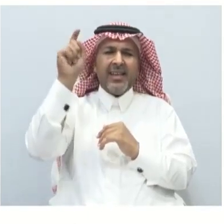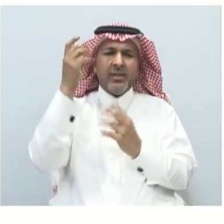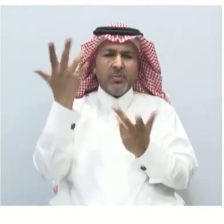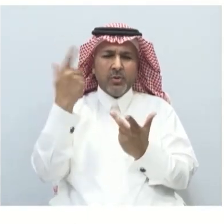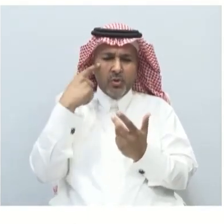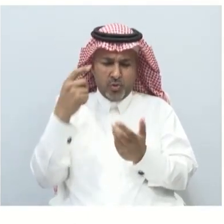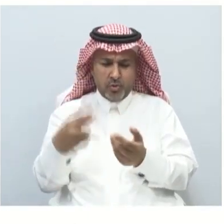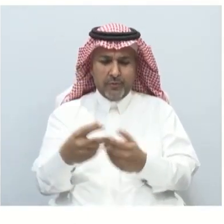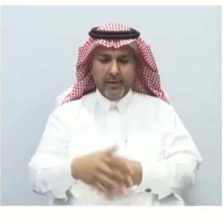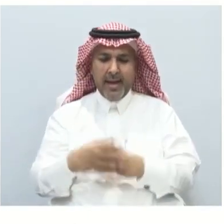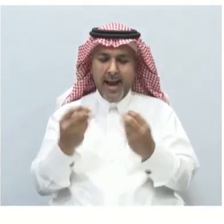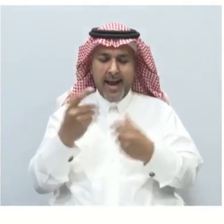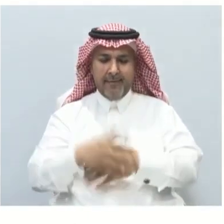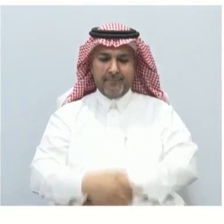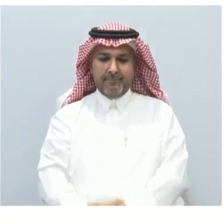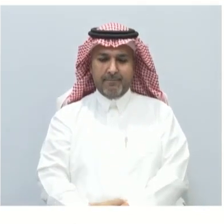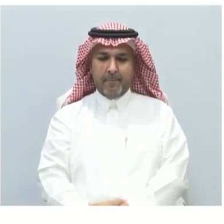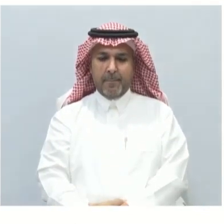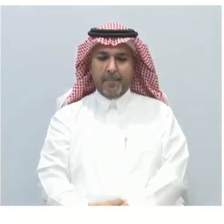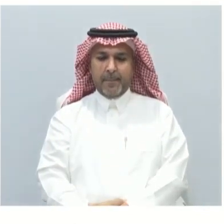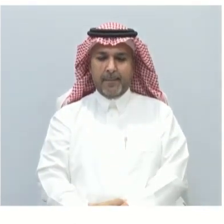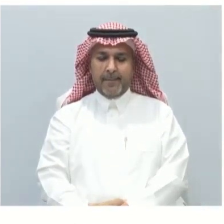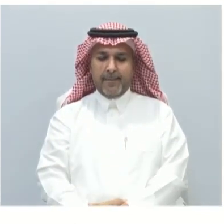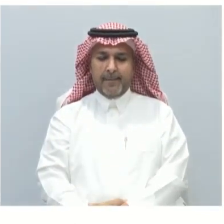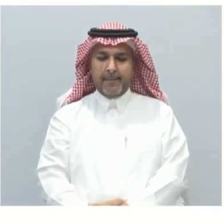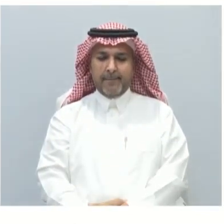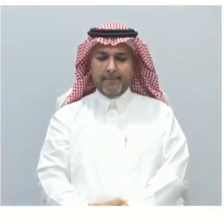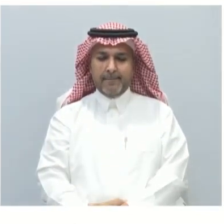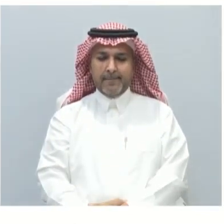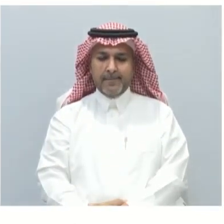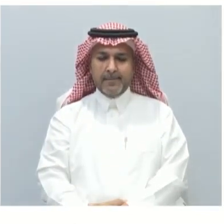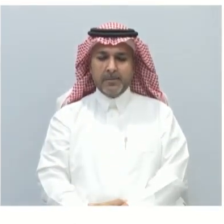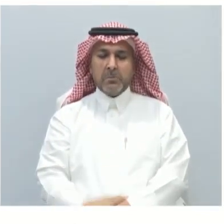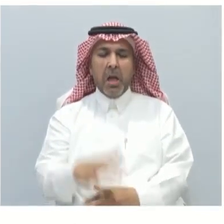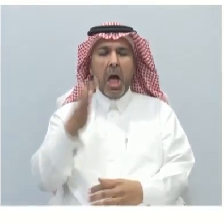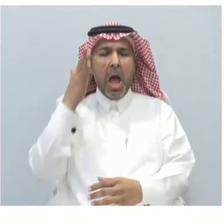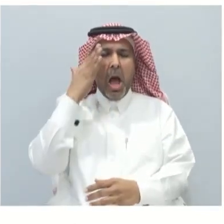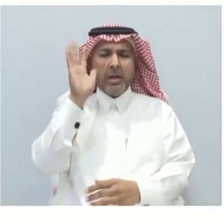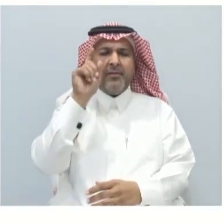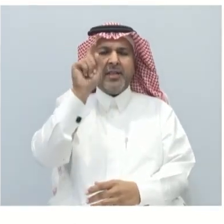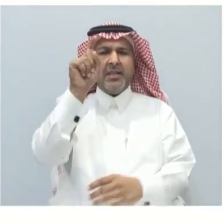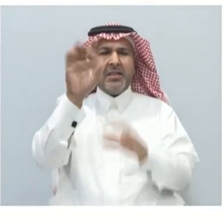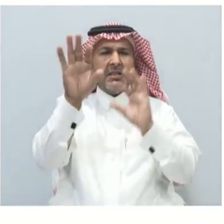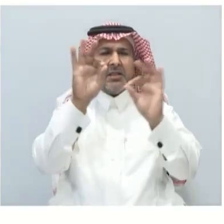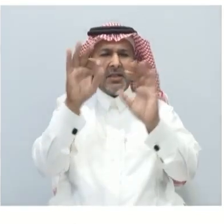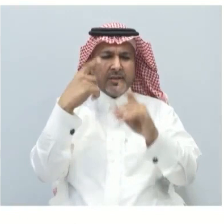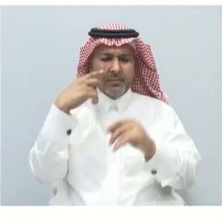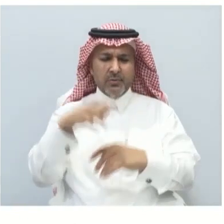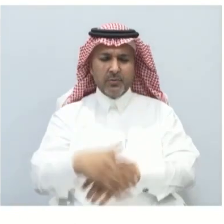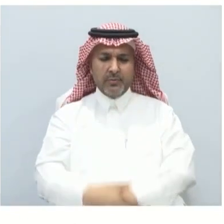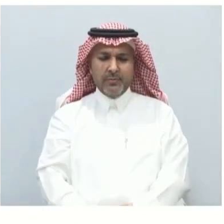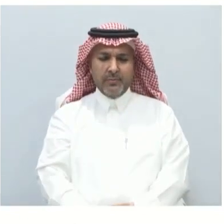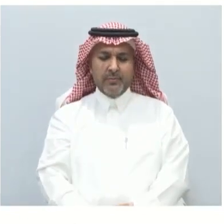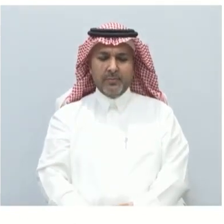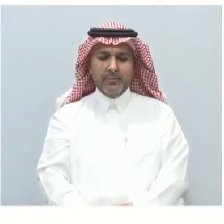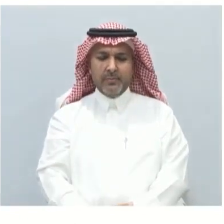نشوف يعني خصائص هذه الداله لو جيت انا اعبي اوجد اللي هو قيم الداله فبالتالي